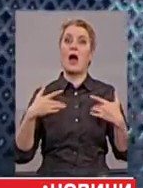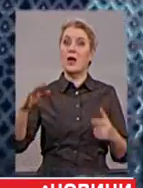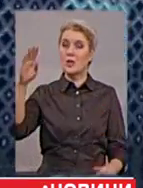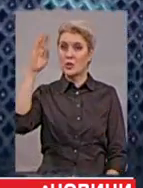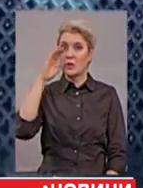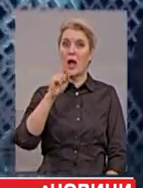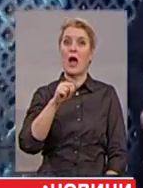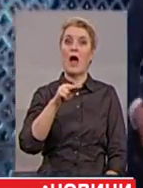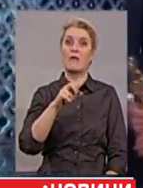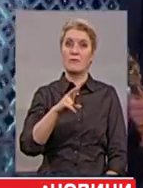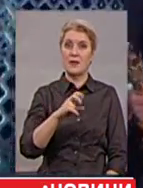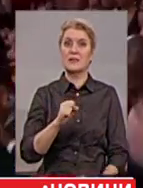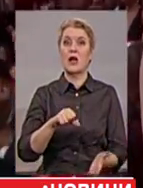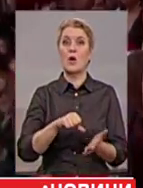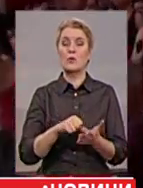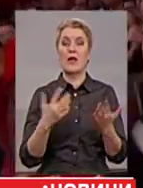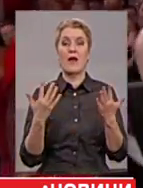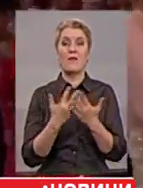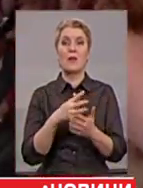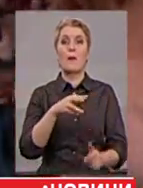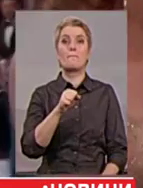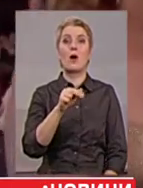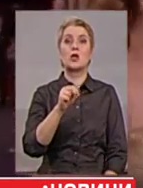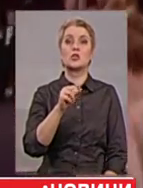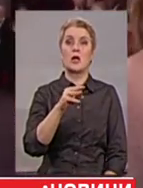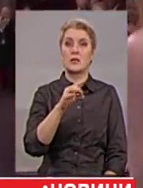Кейсі Афлек за роль у фільмі «Манчестер біля моря».